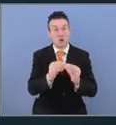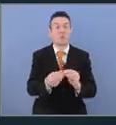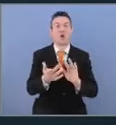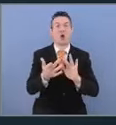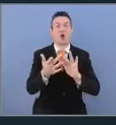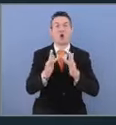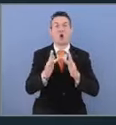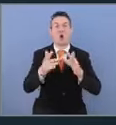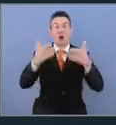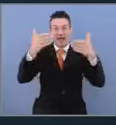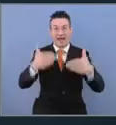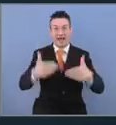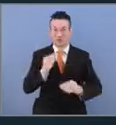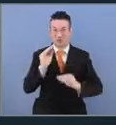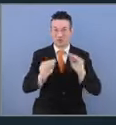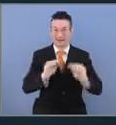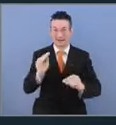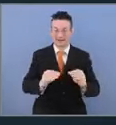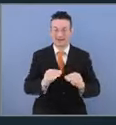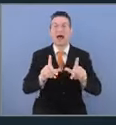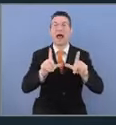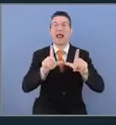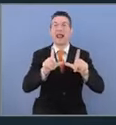sito dedicato di Lazio Europa,